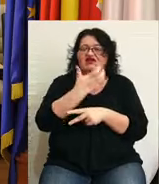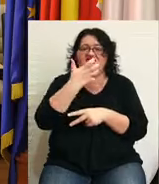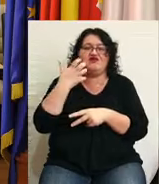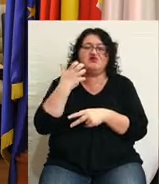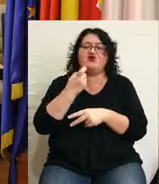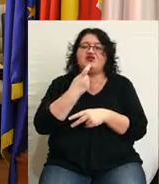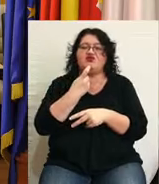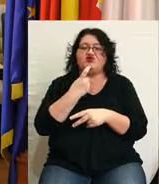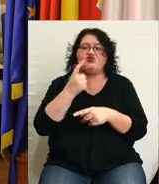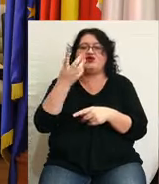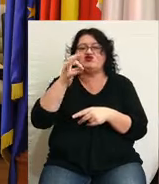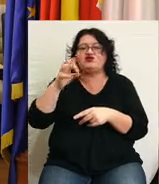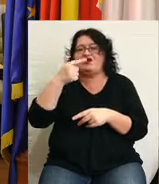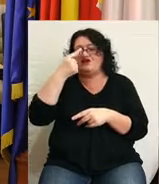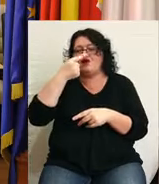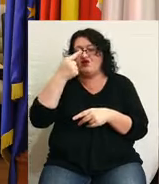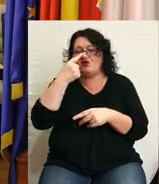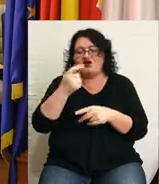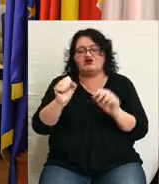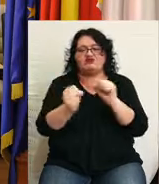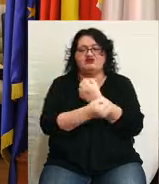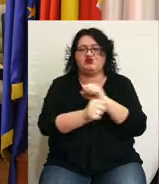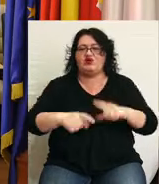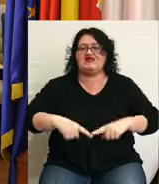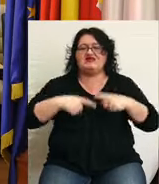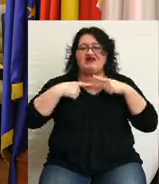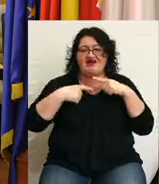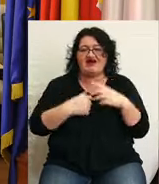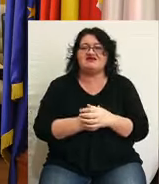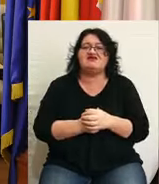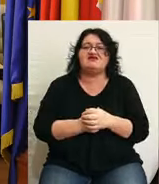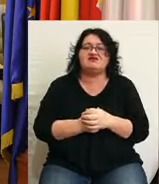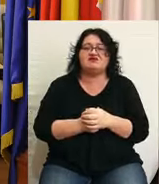doar în Timișoara, ci și în alte orașe, nu are cum să supraviețuiască.